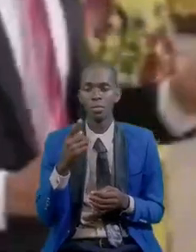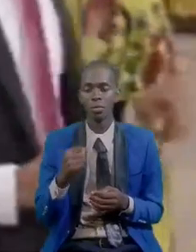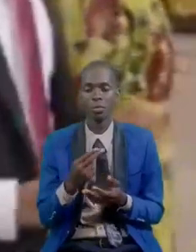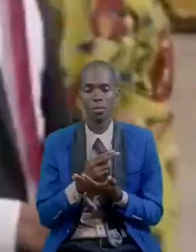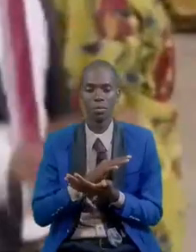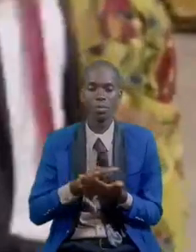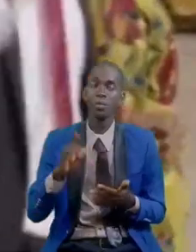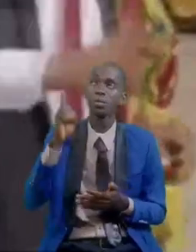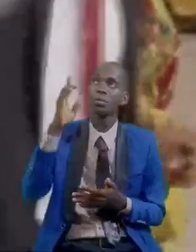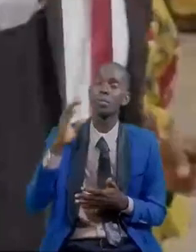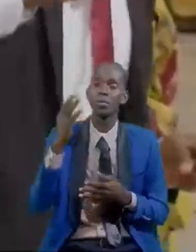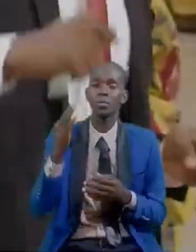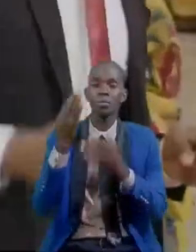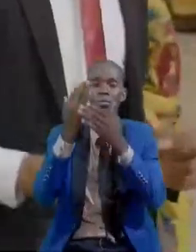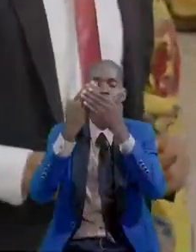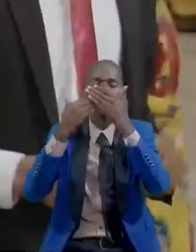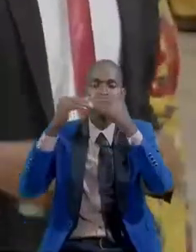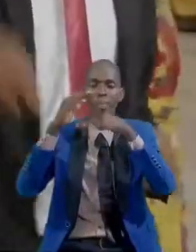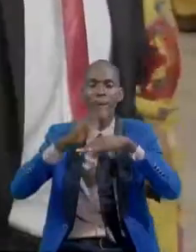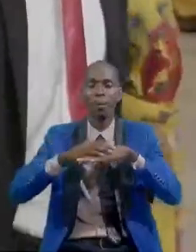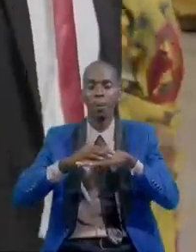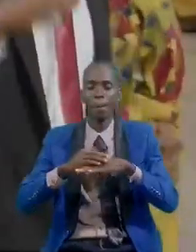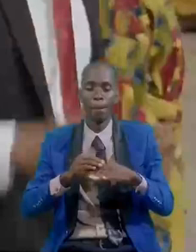du Dieu Saint du ciel